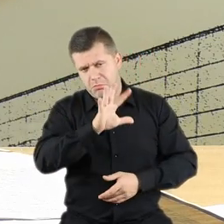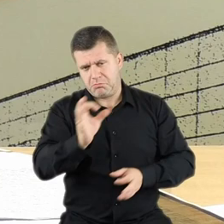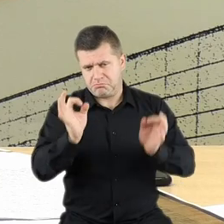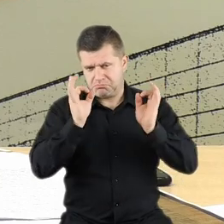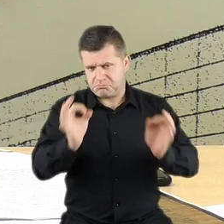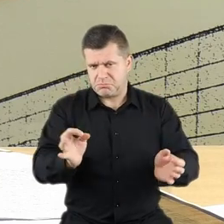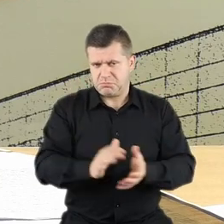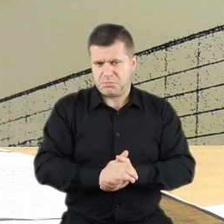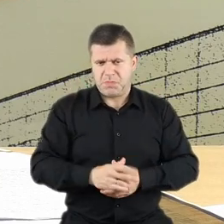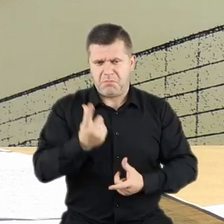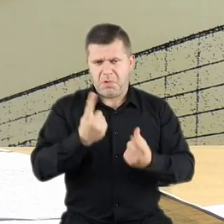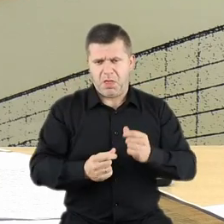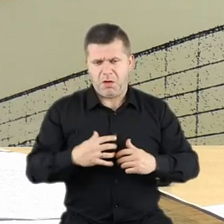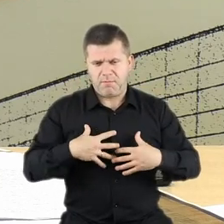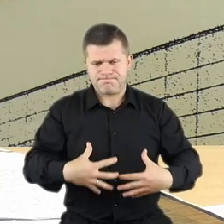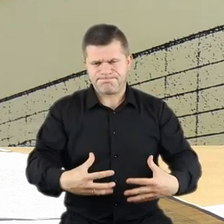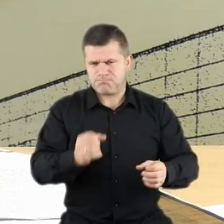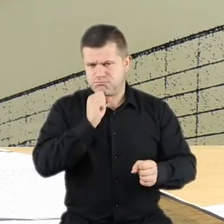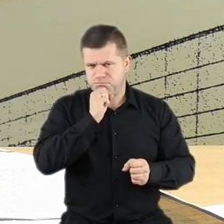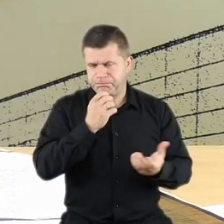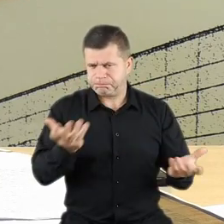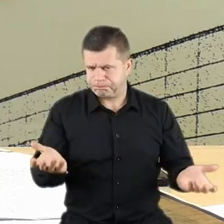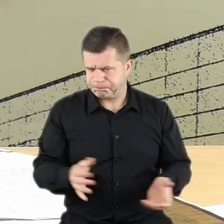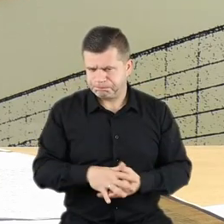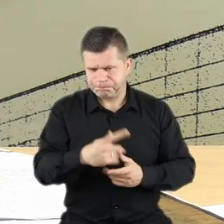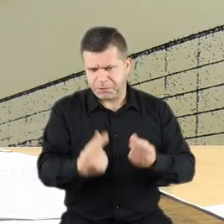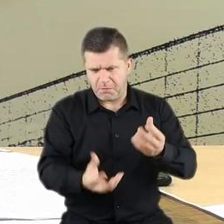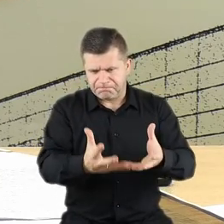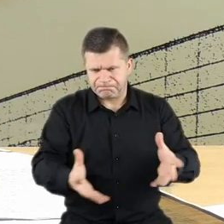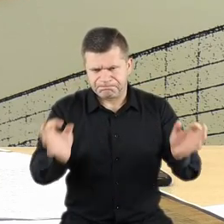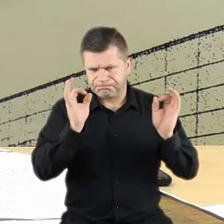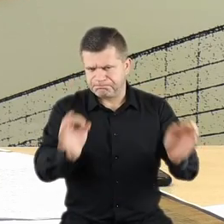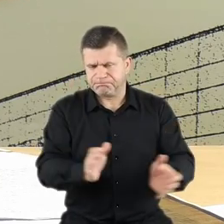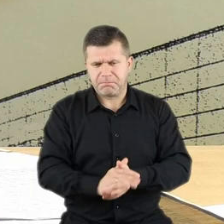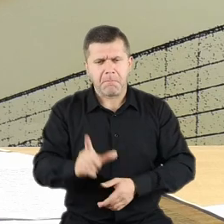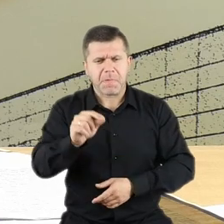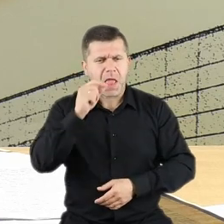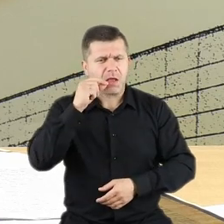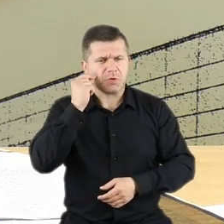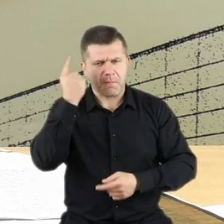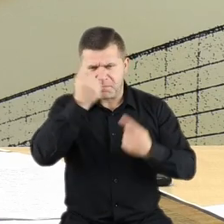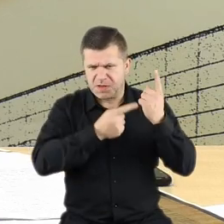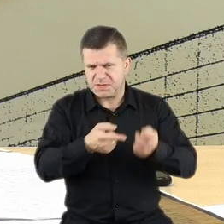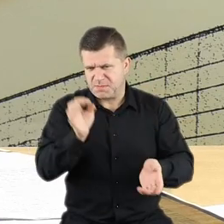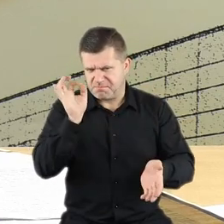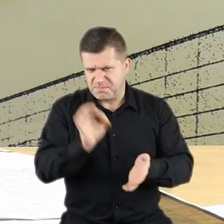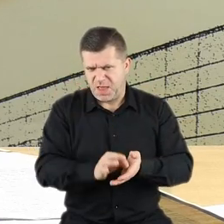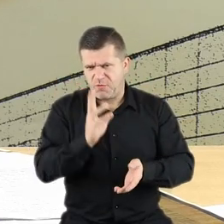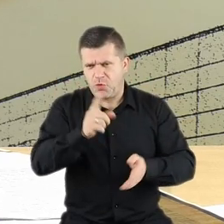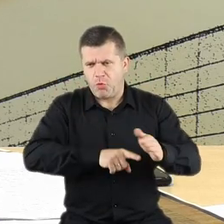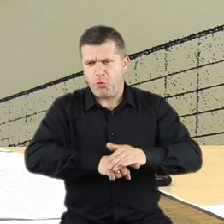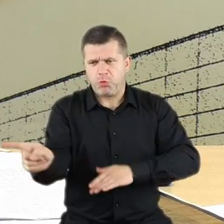nowym niepełne mleka pradziadek czytam prapradziadek pomyślał A pewnie komus